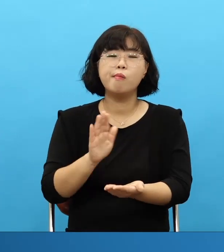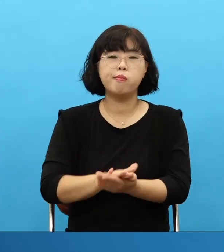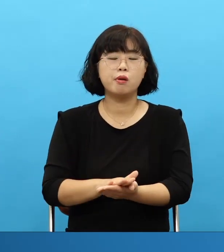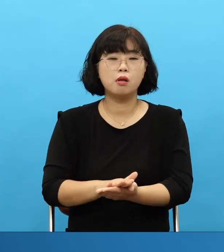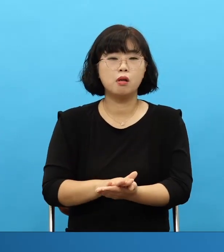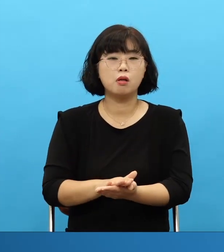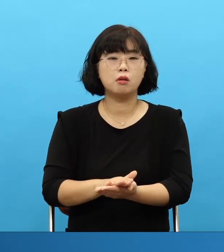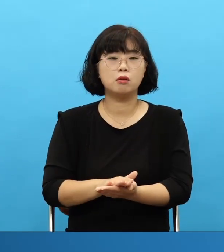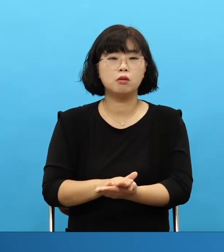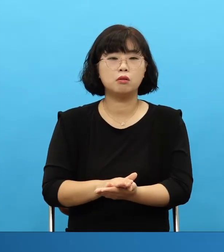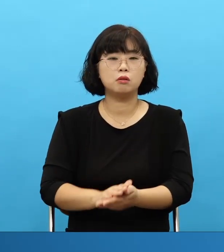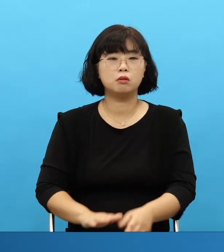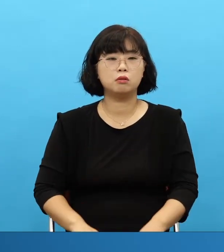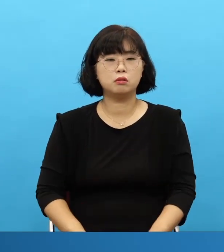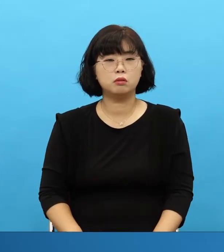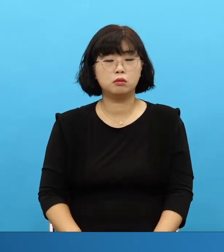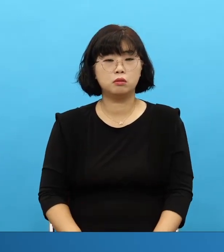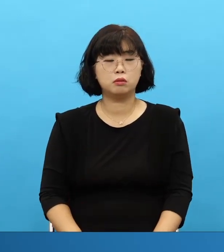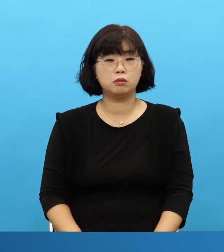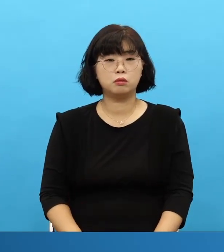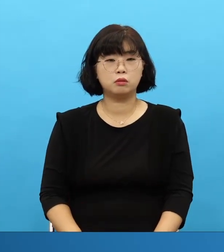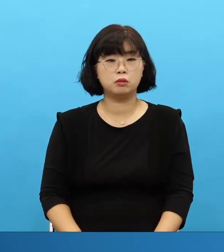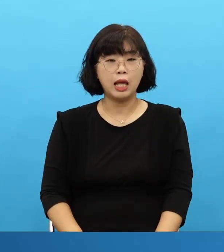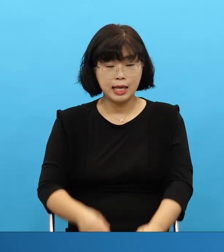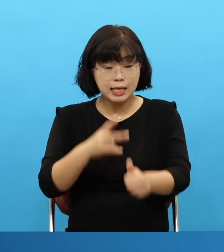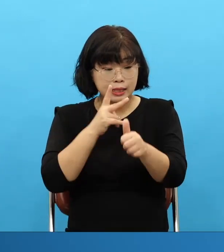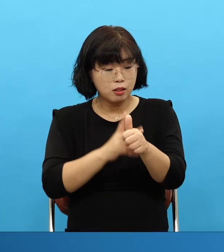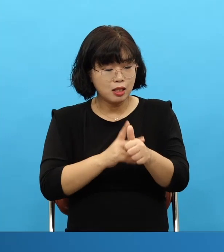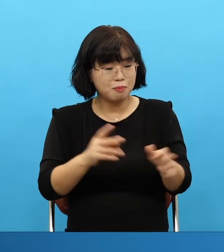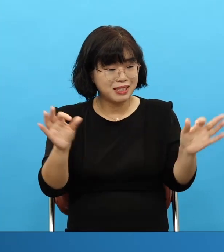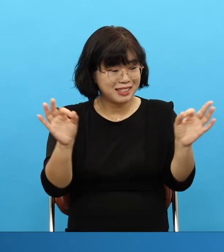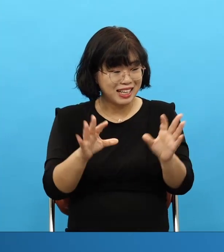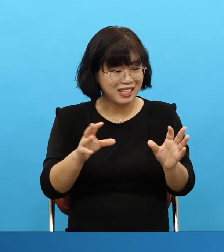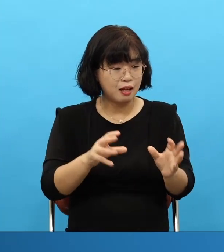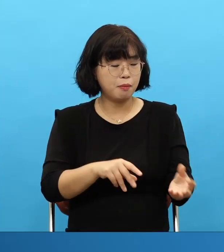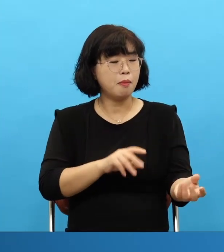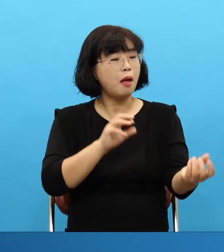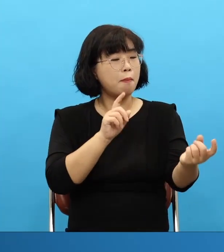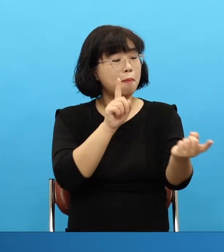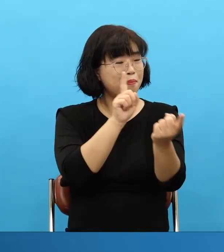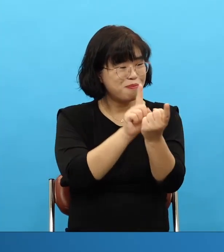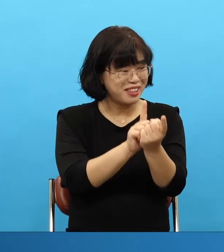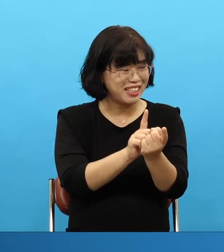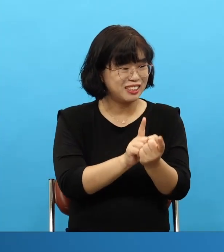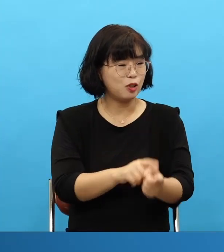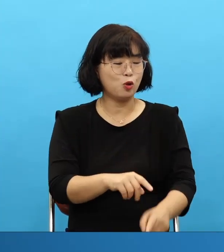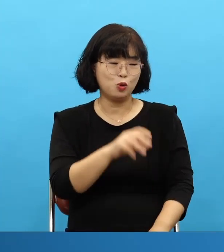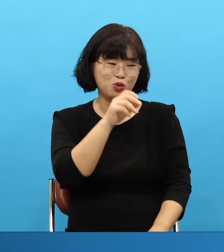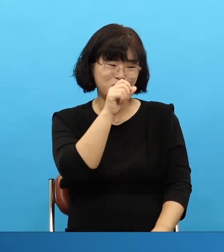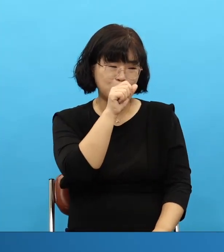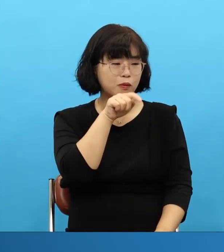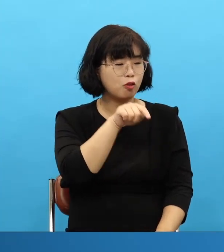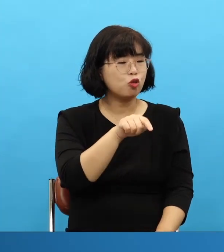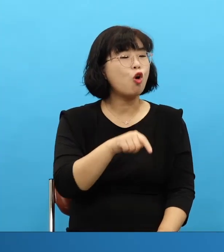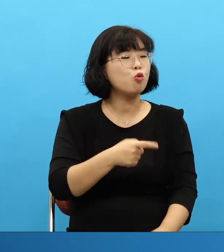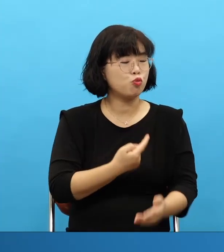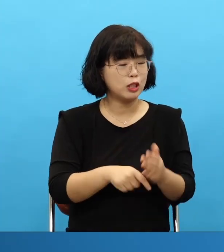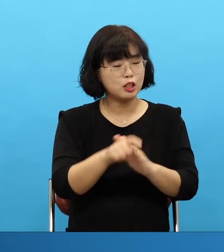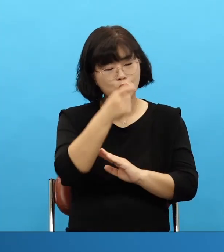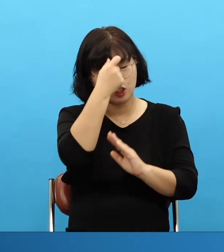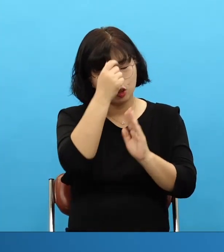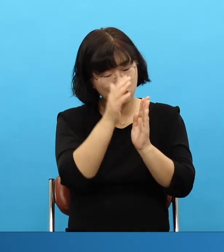그 아이에게는 굉장한 그게 되진 거예요. And that one conversation became a great source of strength for the student. 이렇게